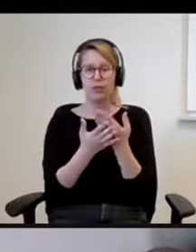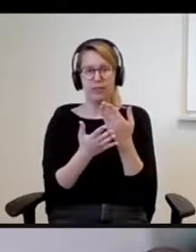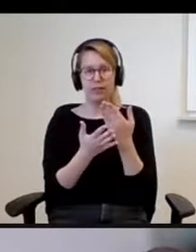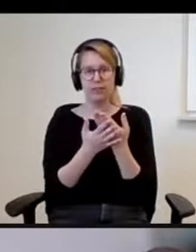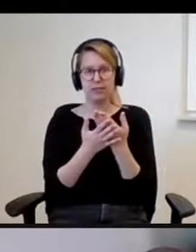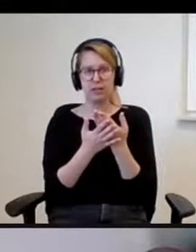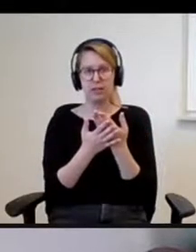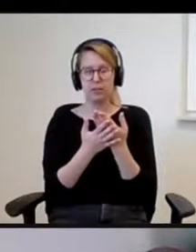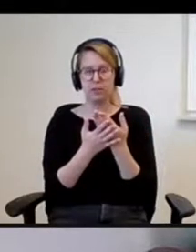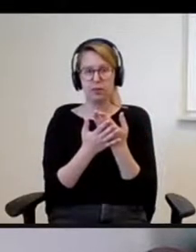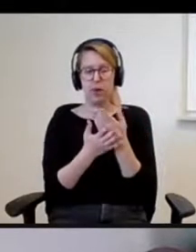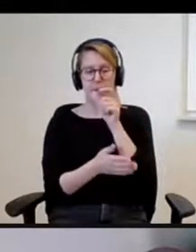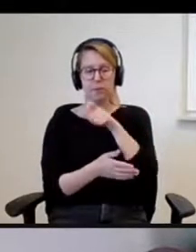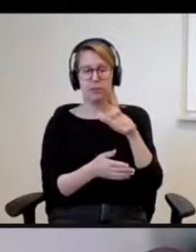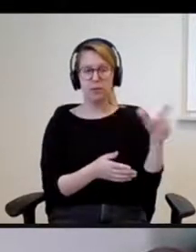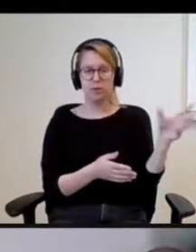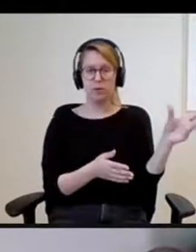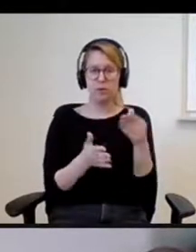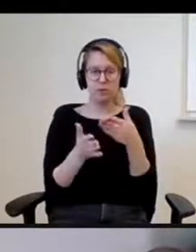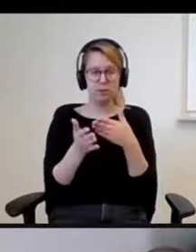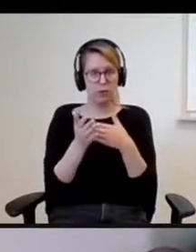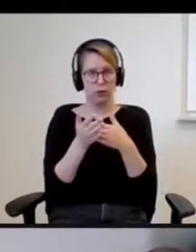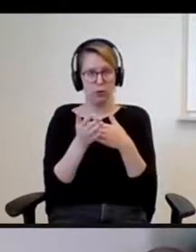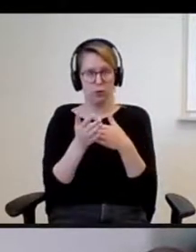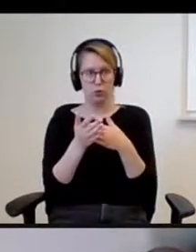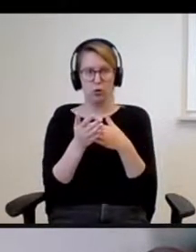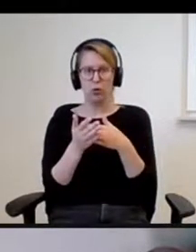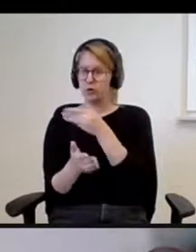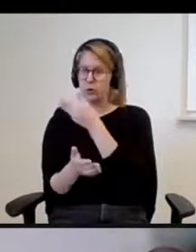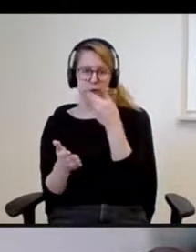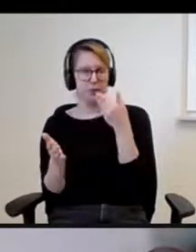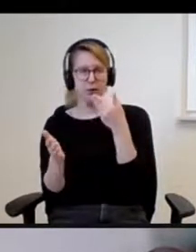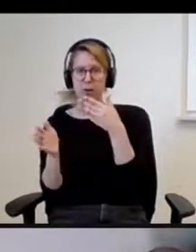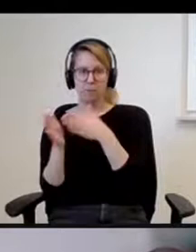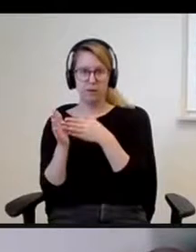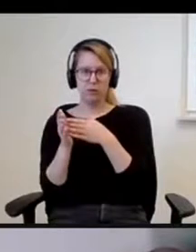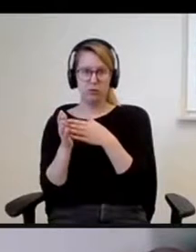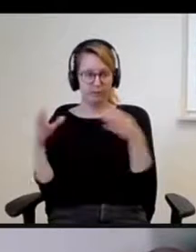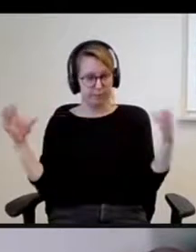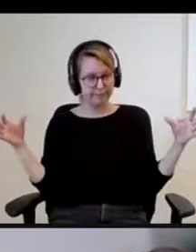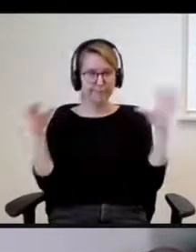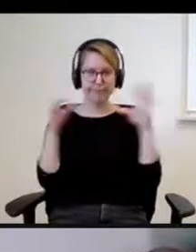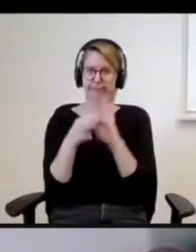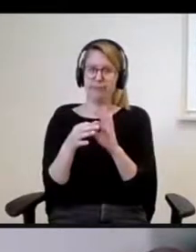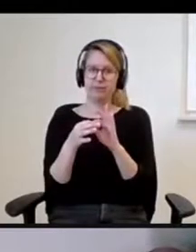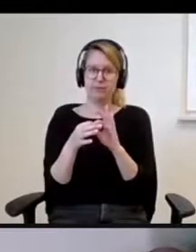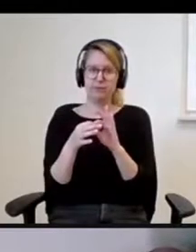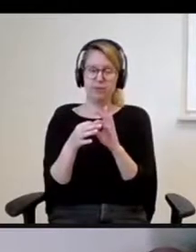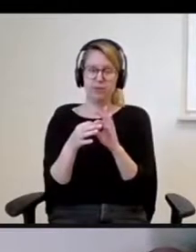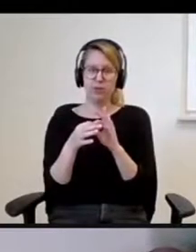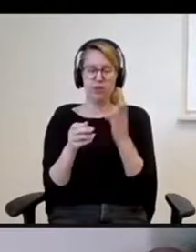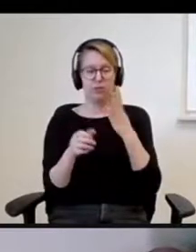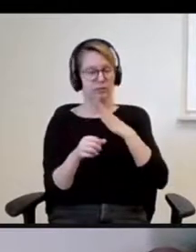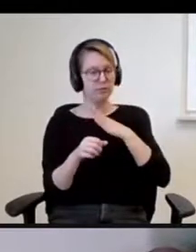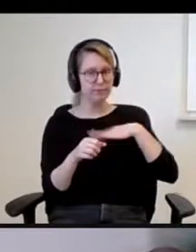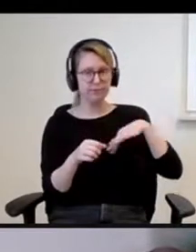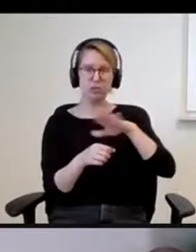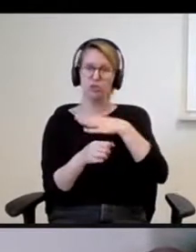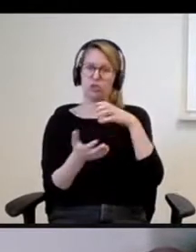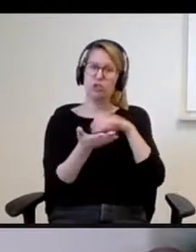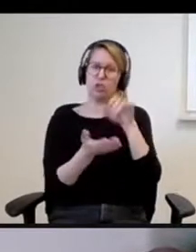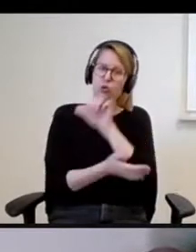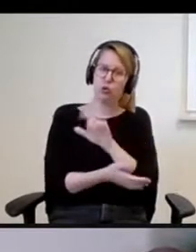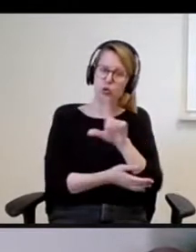Anhängersituation mit Behinderung, anderlei zusammenbringen, Integration und so weiter, an der Gemeinde Lützebüsch, an der Stadt, als doch